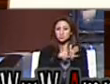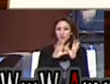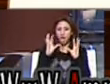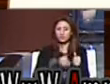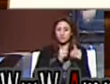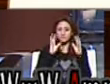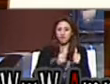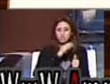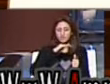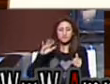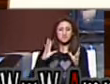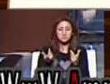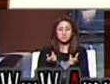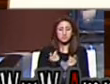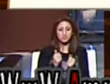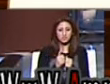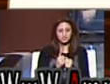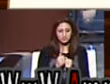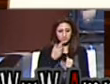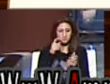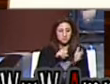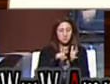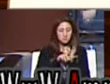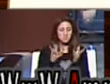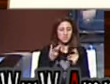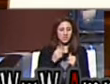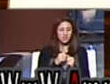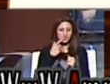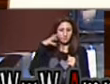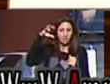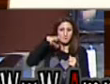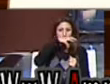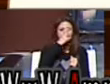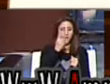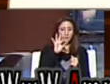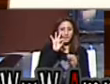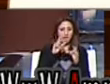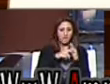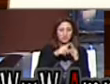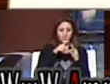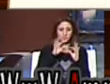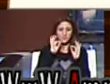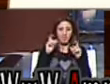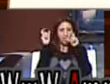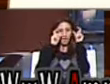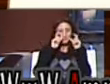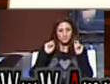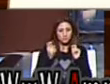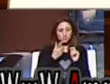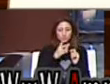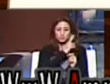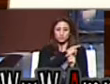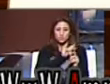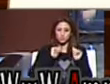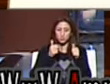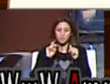هم المجرمين المعروف من قرى في الثلاث قرى اللي سمعتها من سيادتك. ودول عايزين اجراءات امنيه رادعه